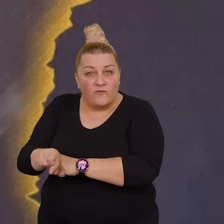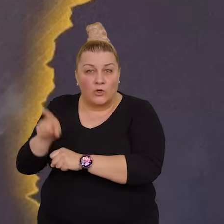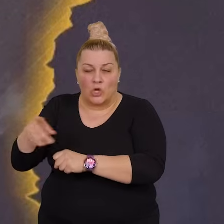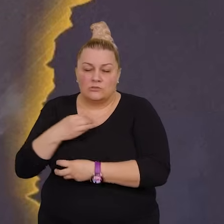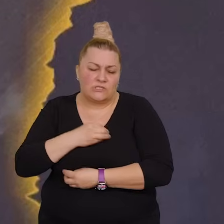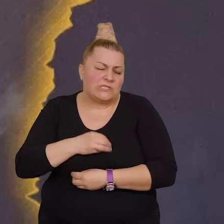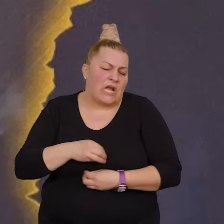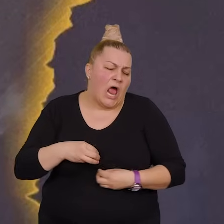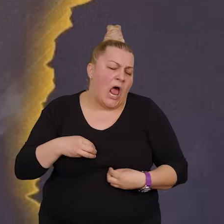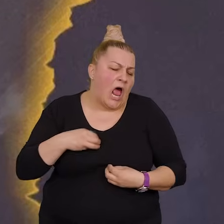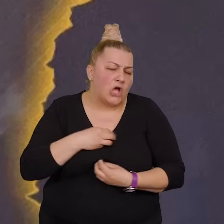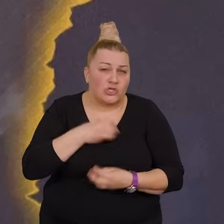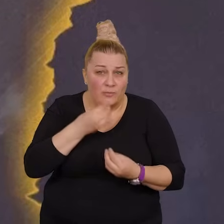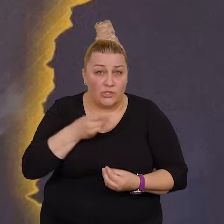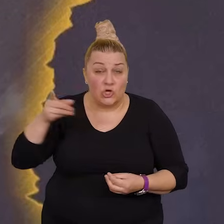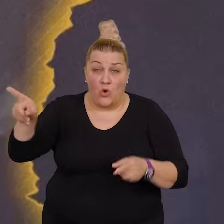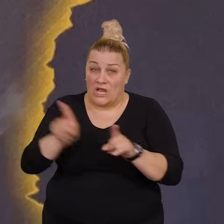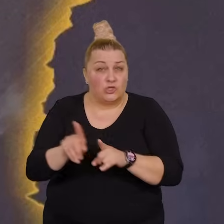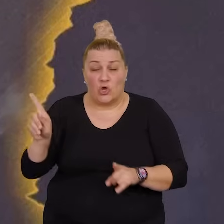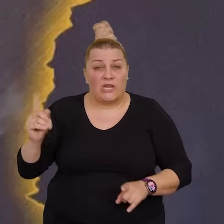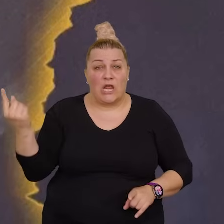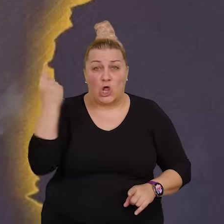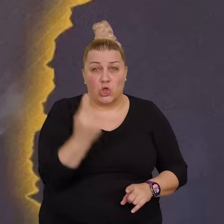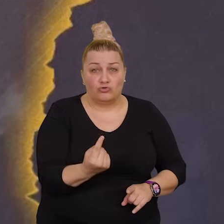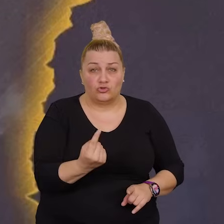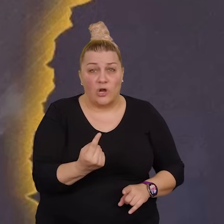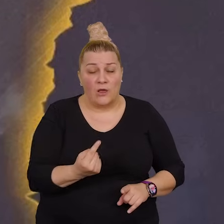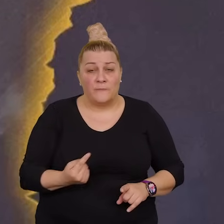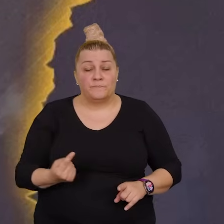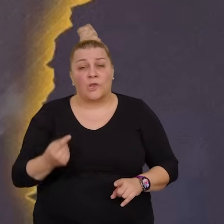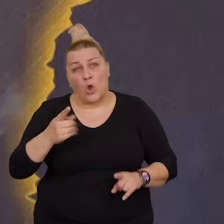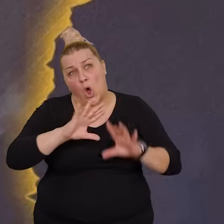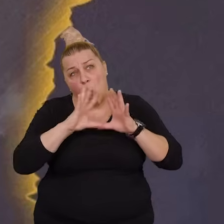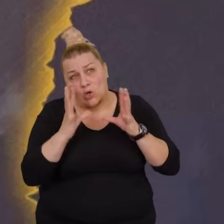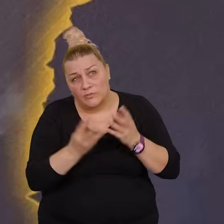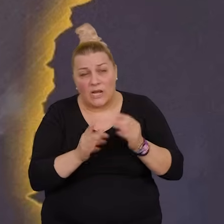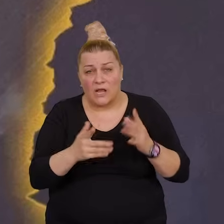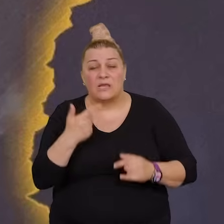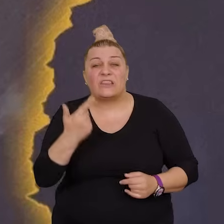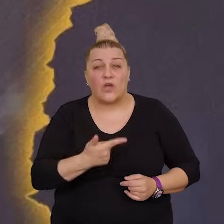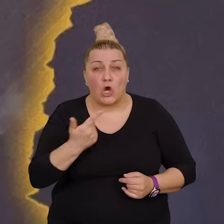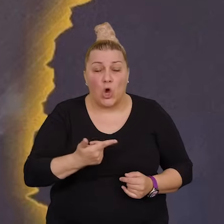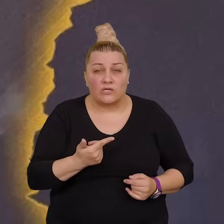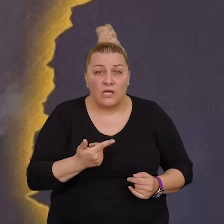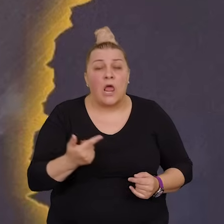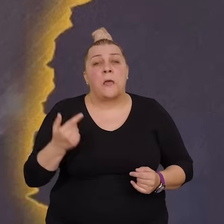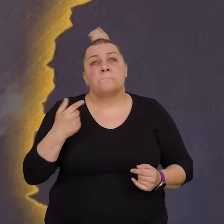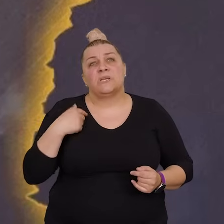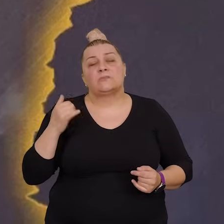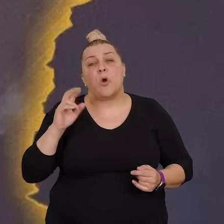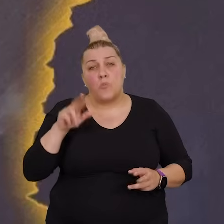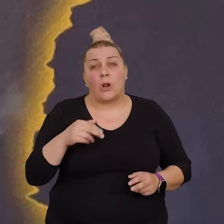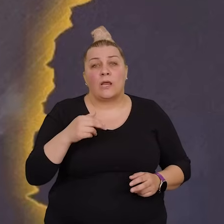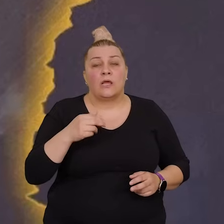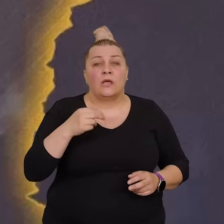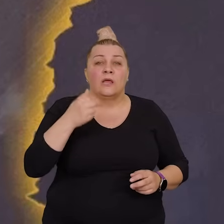priča. Tako da ona, recimo, nije došla, ali 2 godine otprilike je trajalo to. Samo snimanje, mi smo mogli snimati